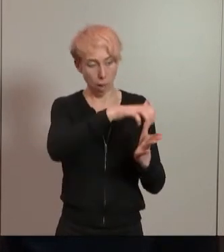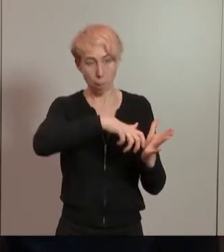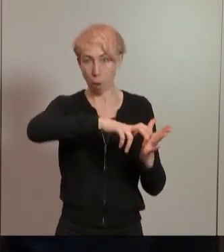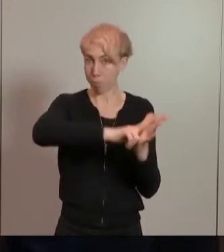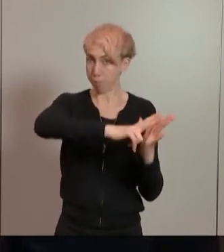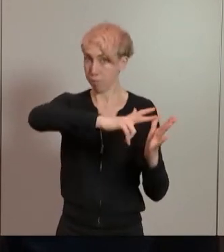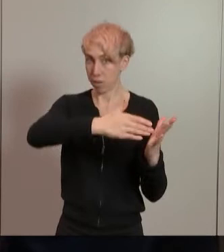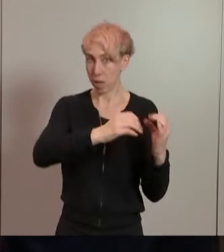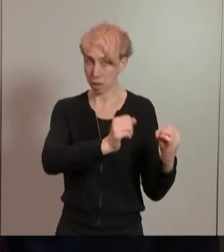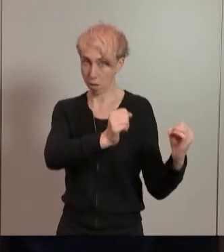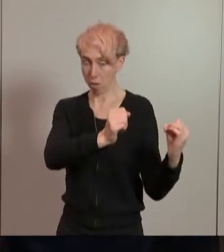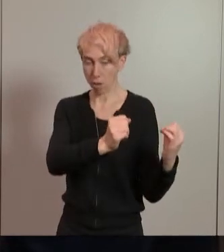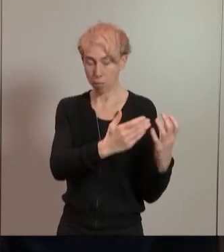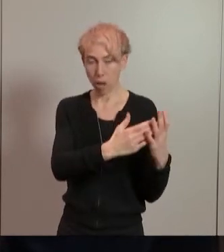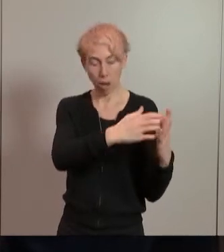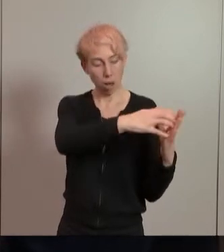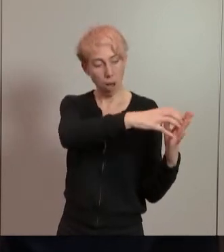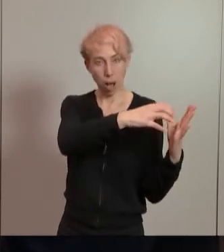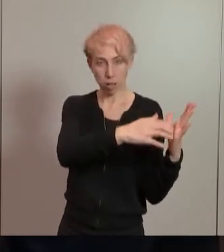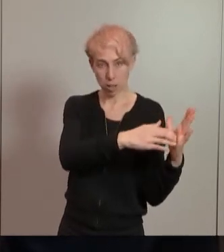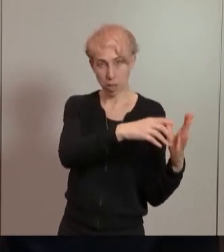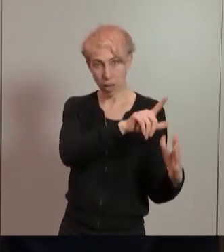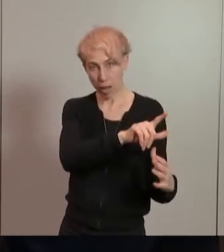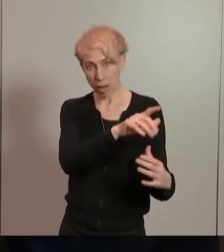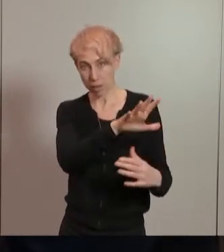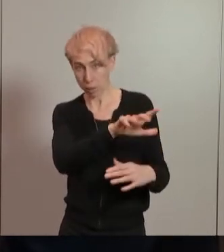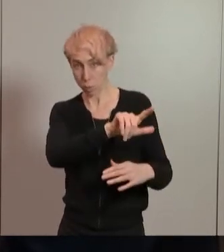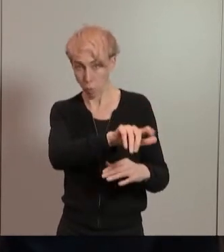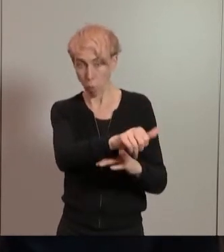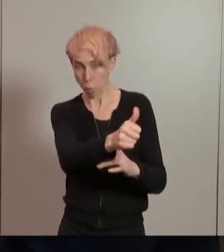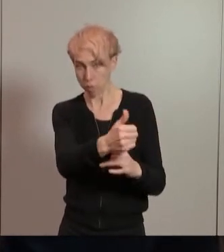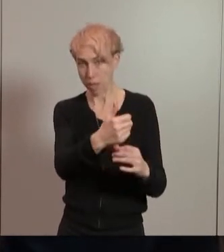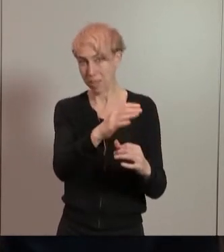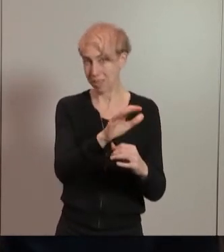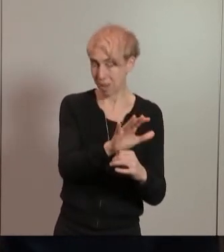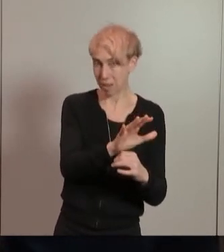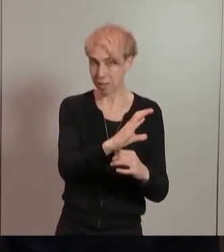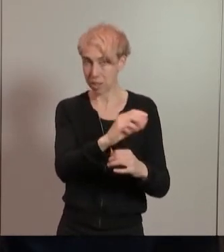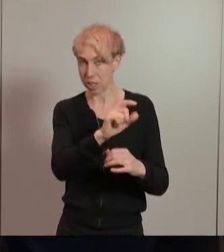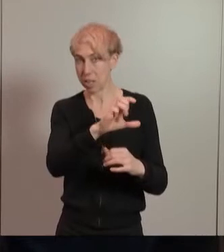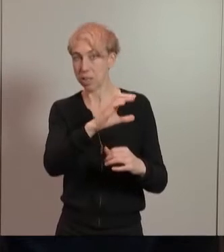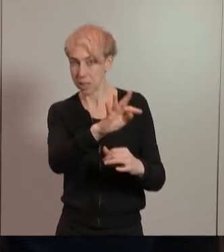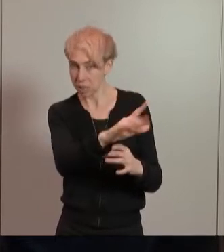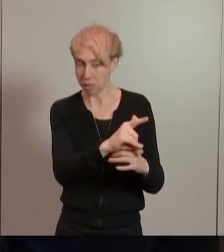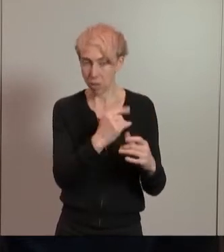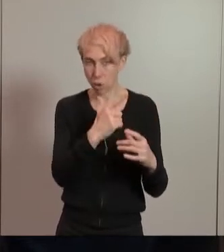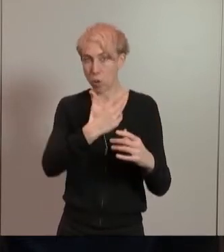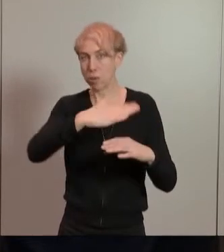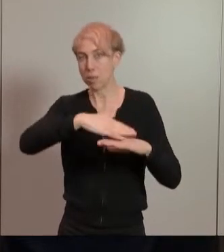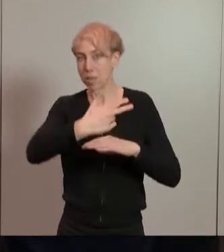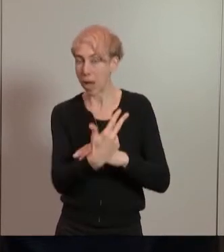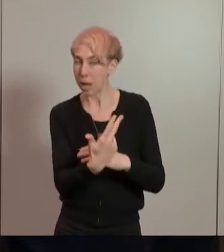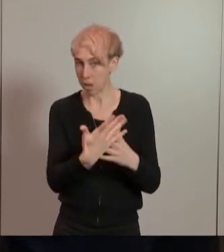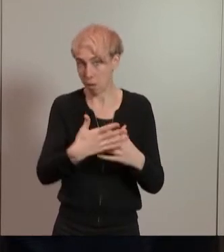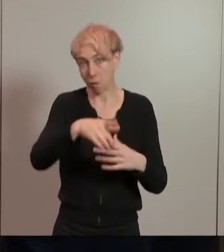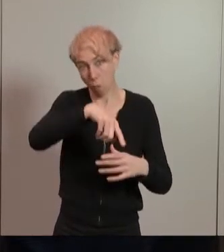conditions de majorité requises à l'article L5211-5 du CGCT, à savoir 2/3 au moins des conseils municipaux,